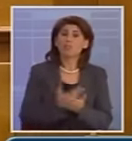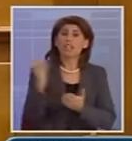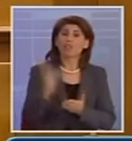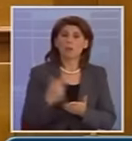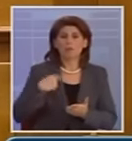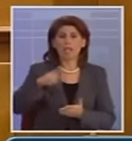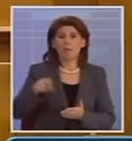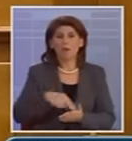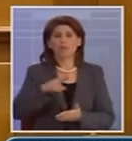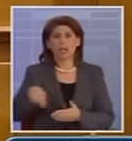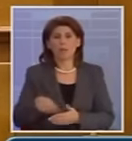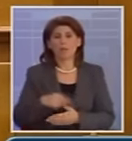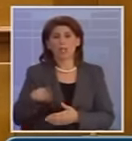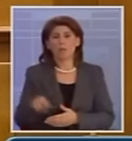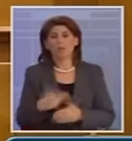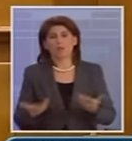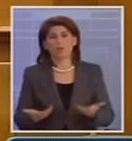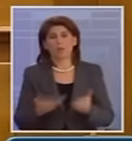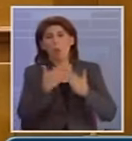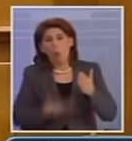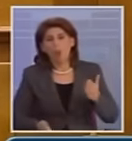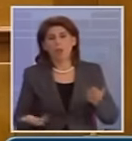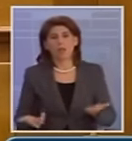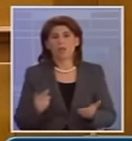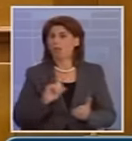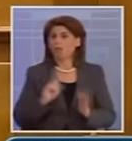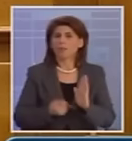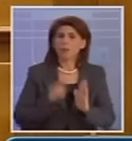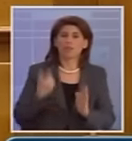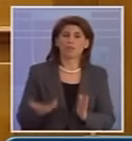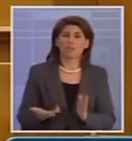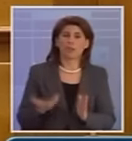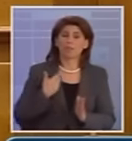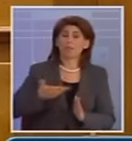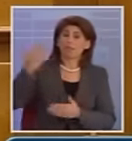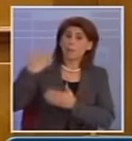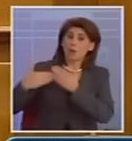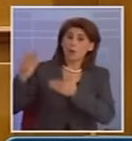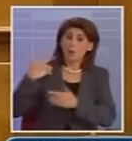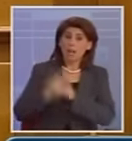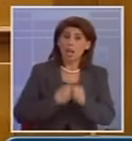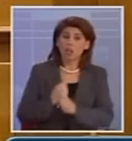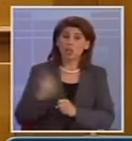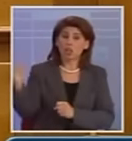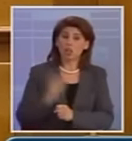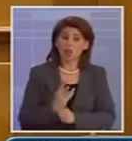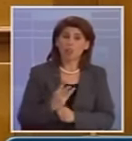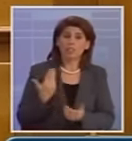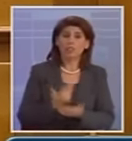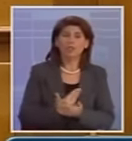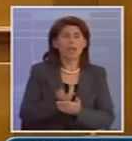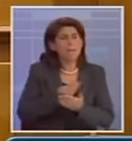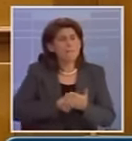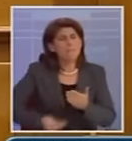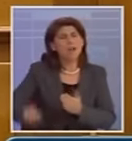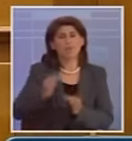σχεδόν. Άλλωστε δεν ήταν η πρώτη φορά. Και τα προηγούμενα χρόνια η Τρόικα επίσης ζητούσε υπέρογκα μέτρα, που εμείς